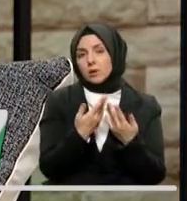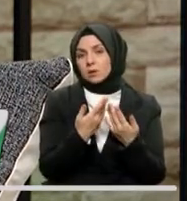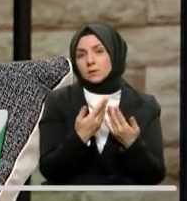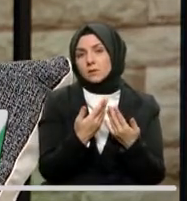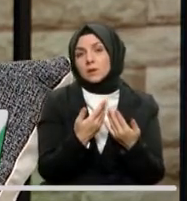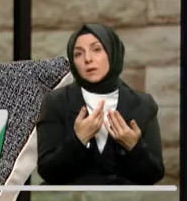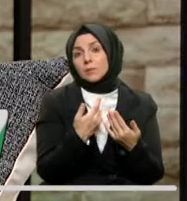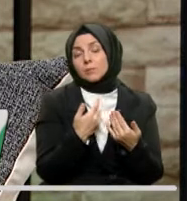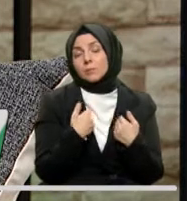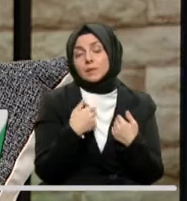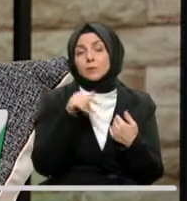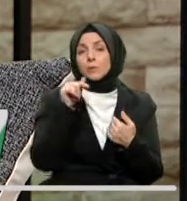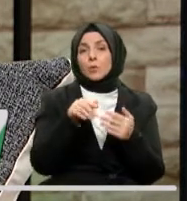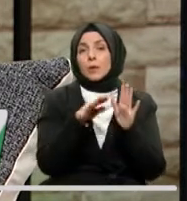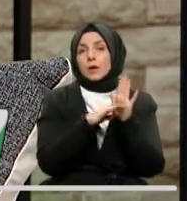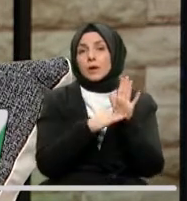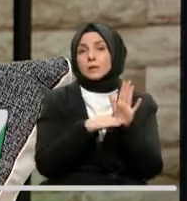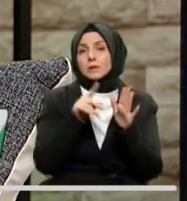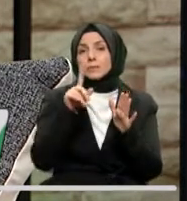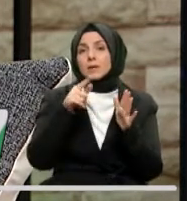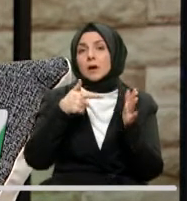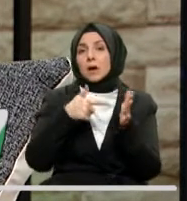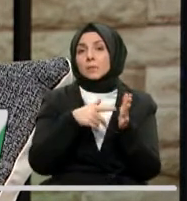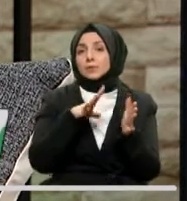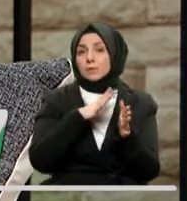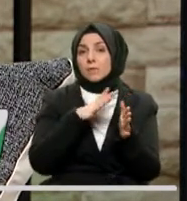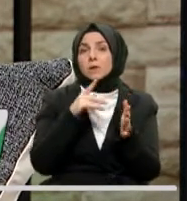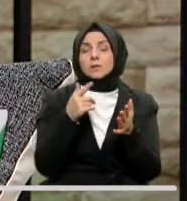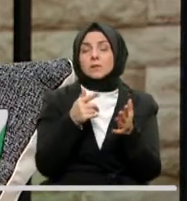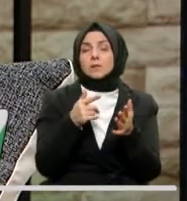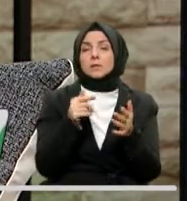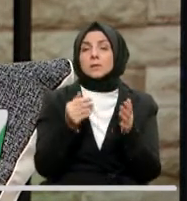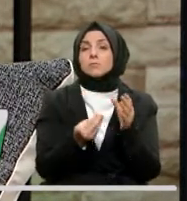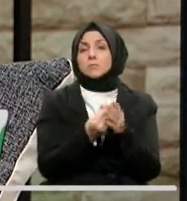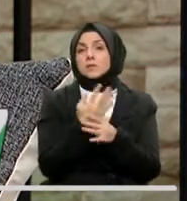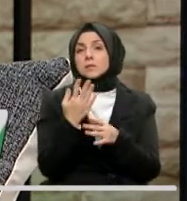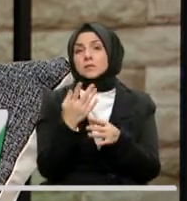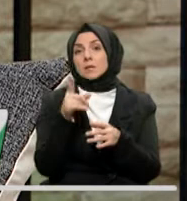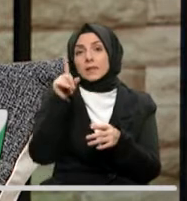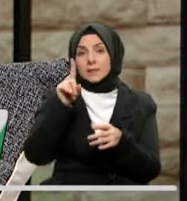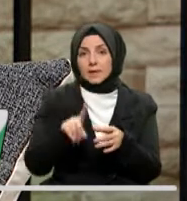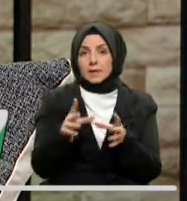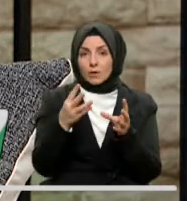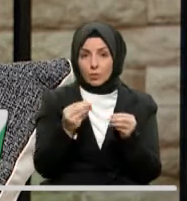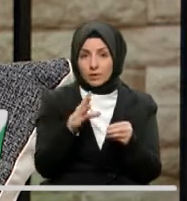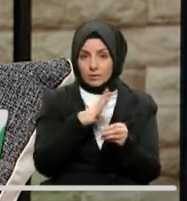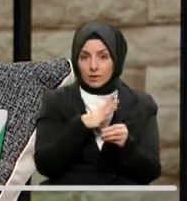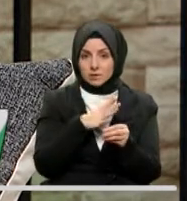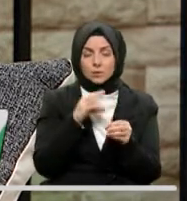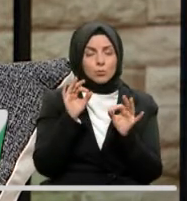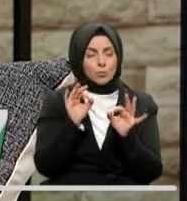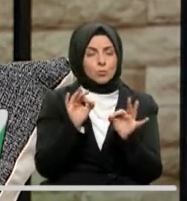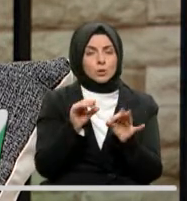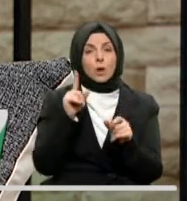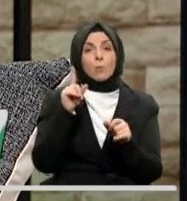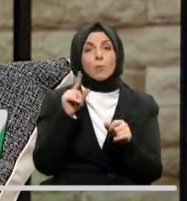Hayır senin zaten bu hayata getirilmiş amacım var Sen zaten yaratılırken Biricik olarak kıymetliydi ve muhakkak bu hayatta her